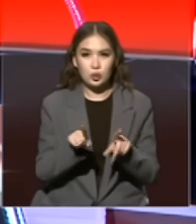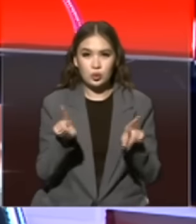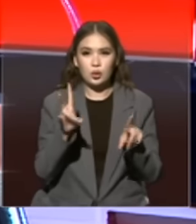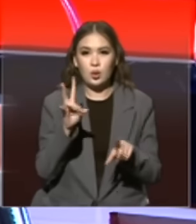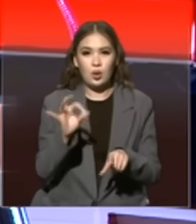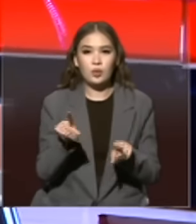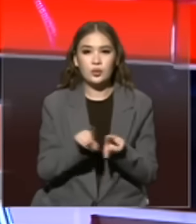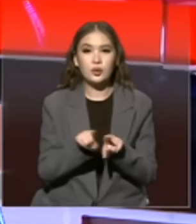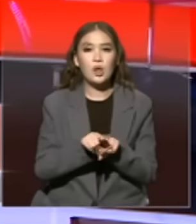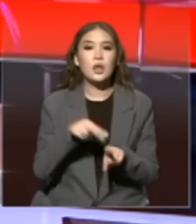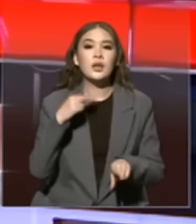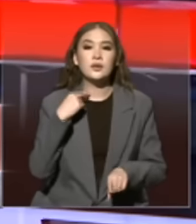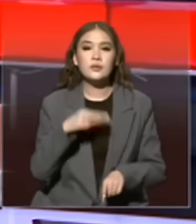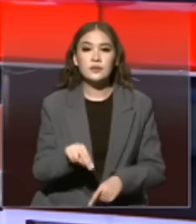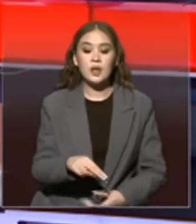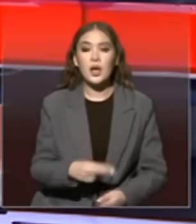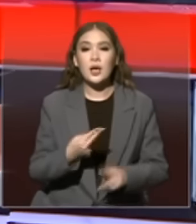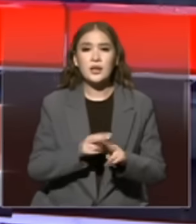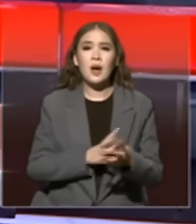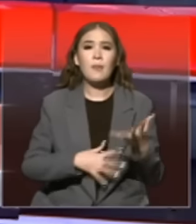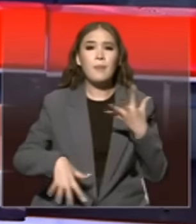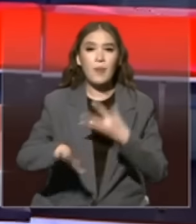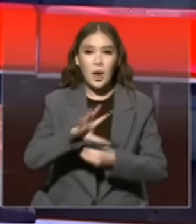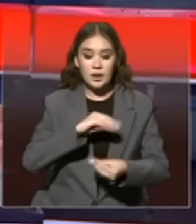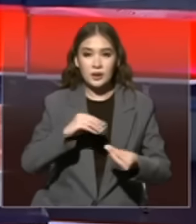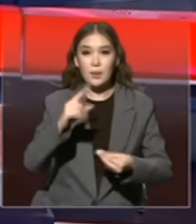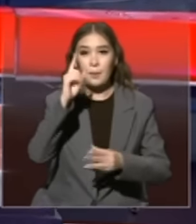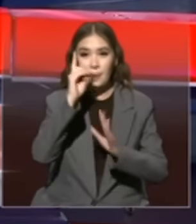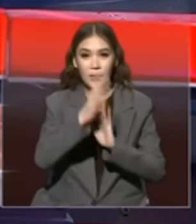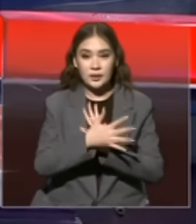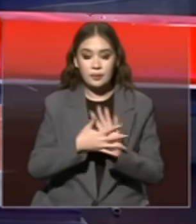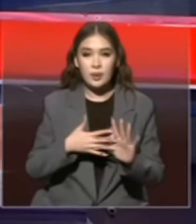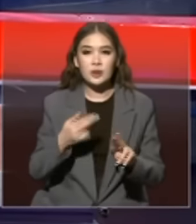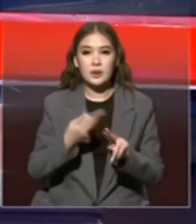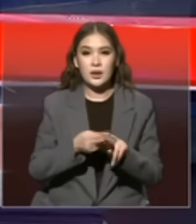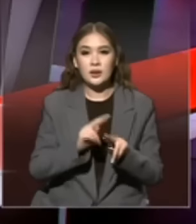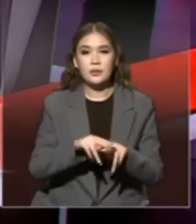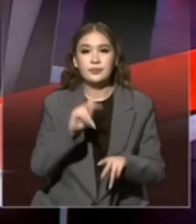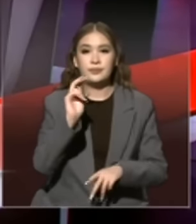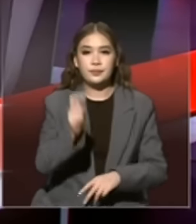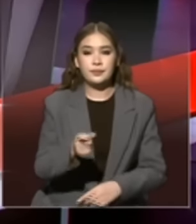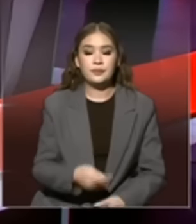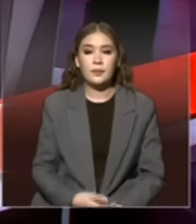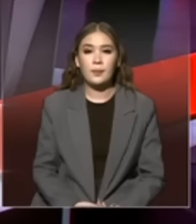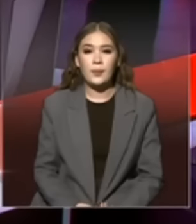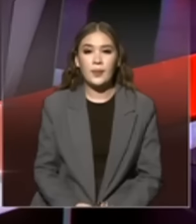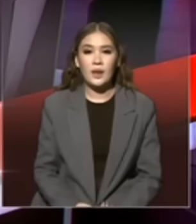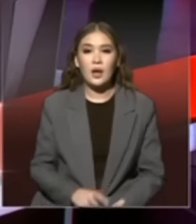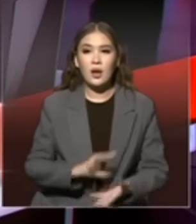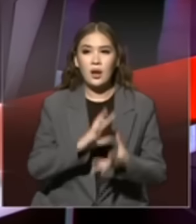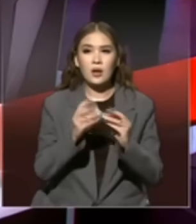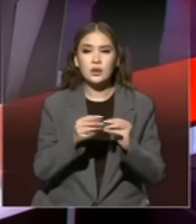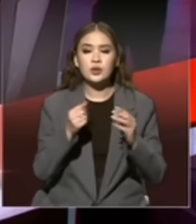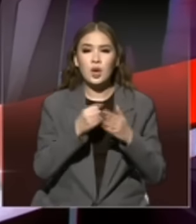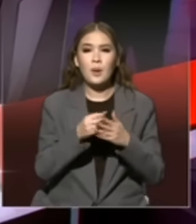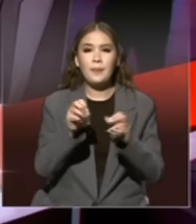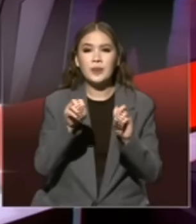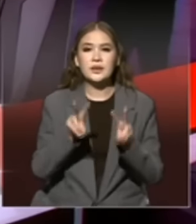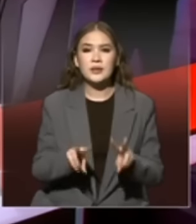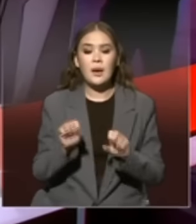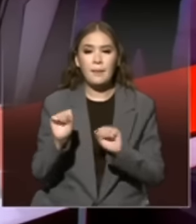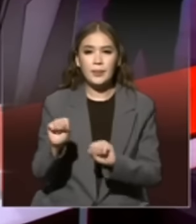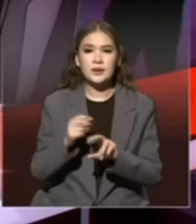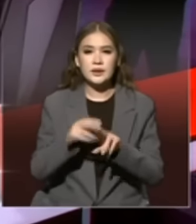Иә. Соның бәрі ескеріліп, осындай жазаға алып келіп отыр ғой. Біз максималды қауіпсіздік деген енді